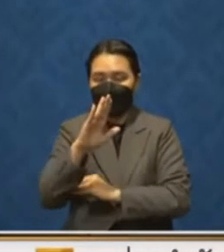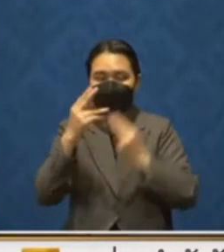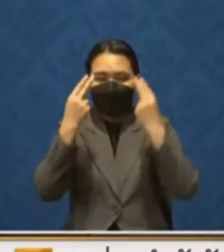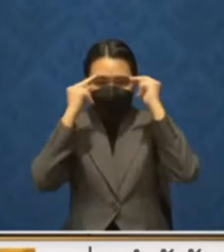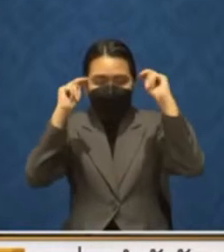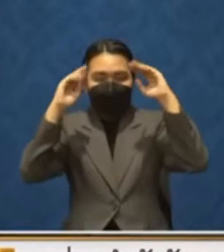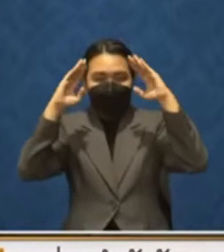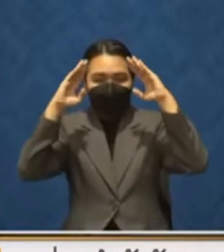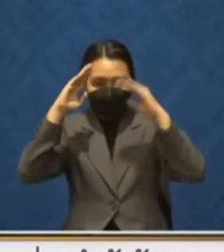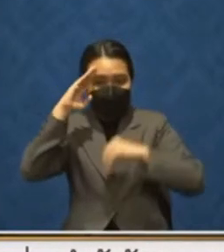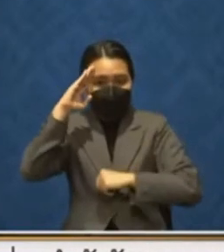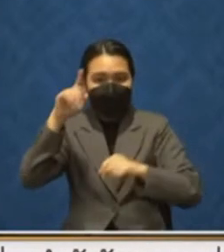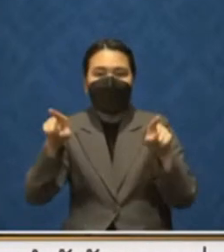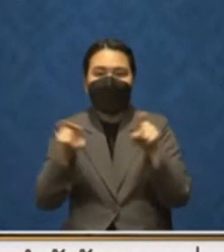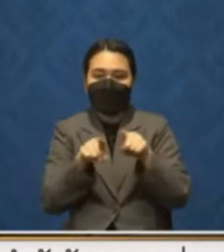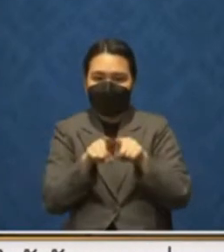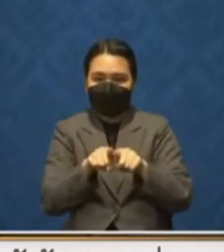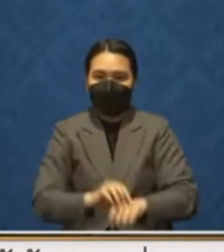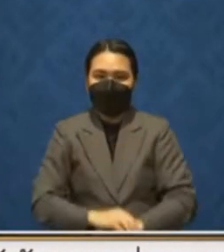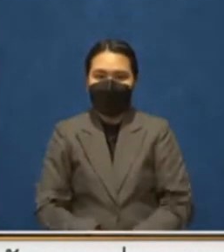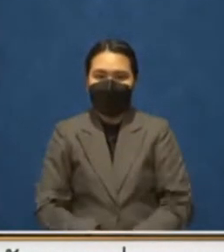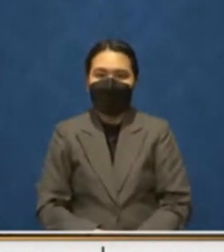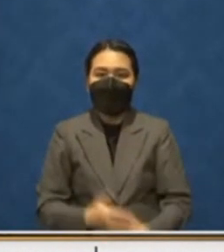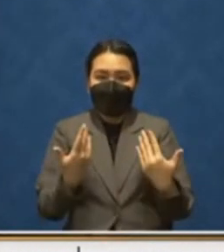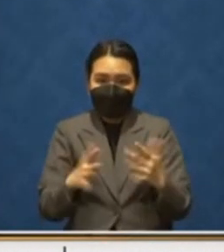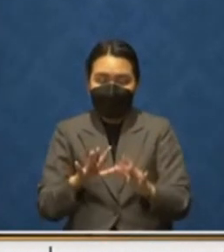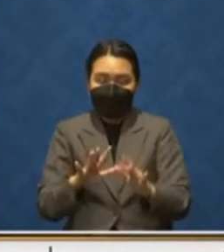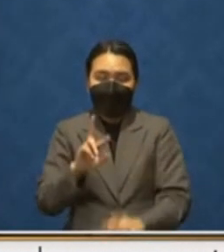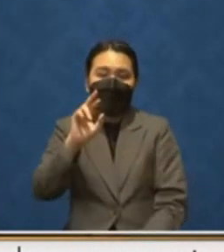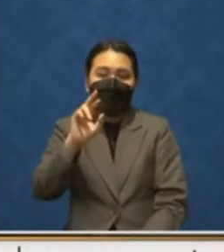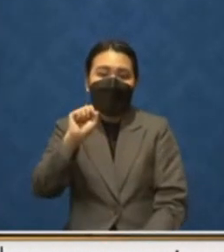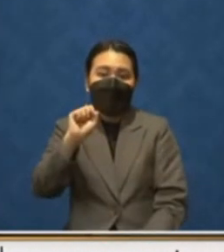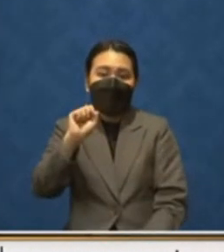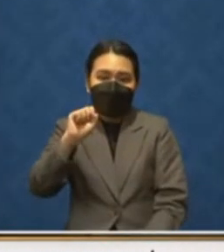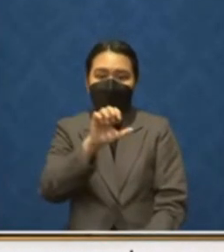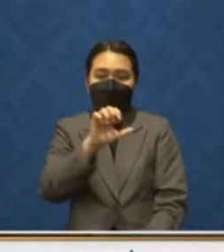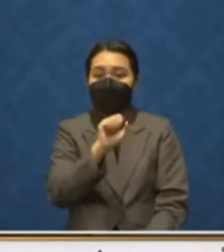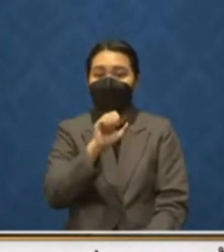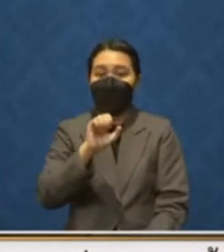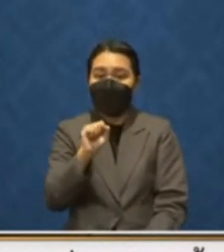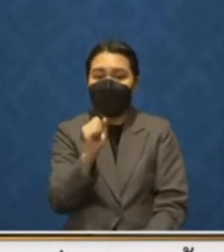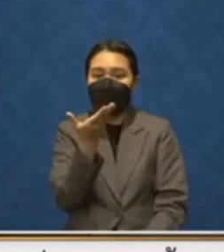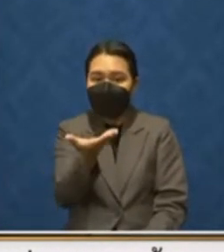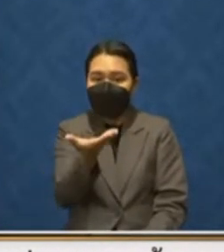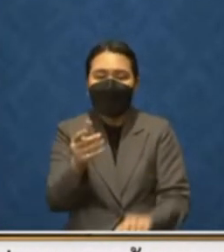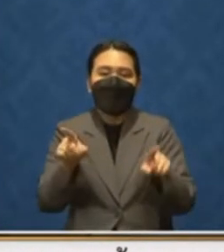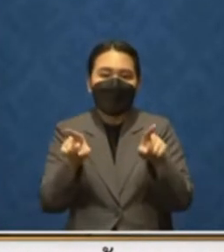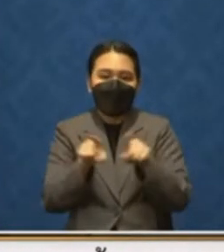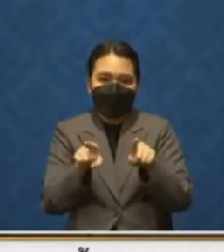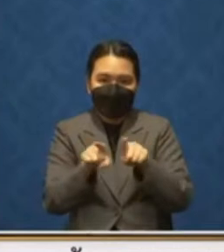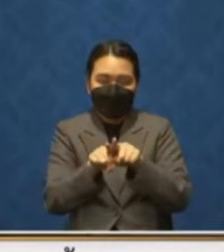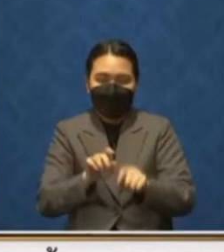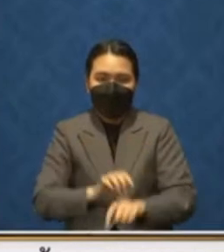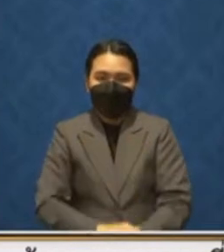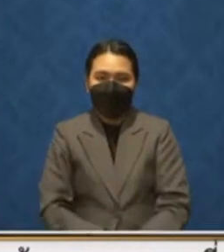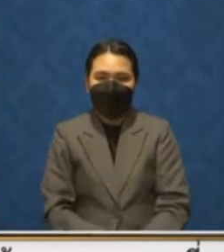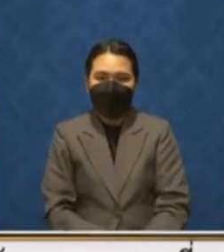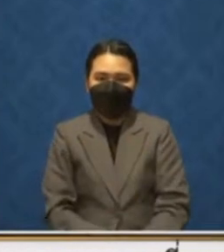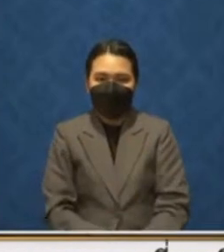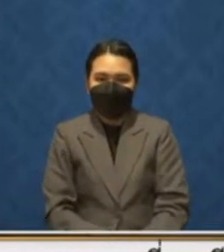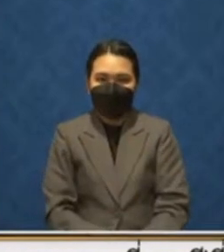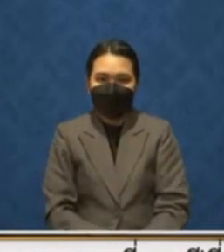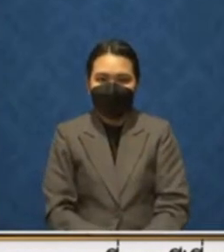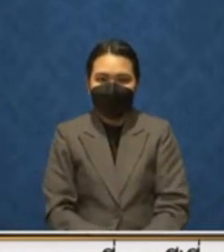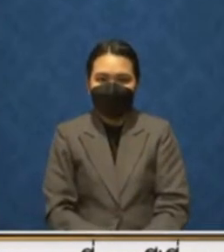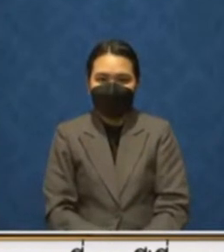กันแม้แต่สภามีผู้ถ่ายราษฎรก็เช่นเดียวกันครับแต่ผมคิดว่า